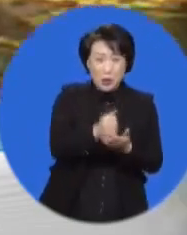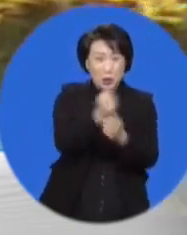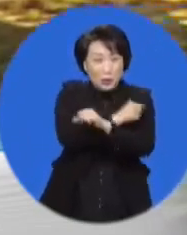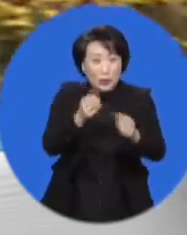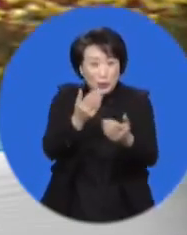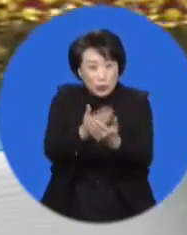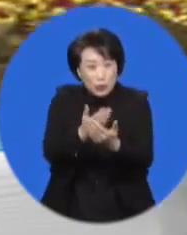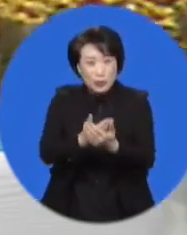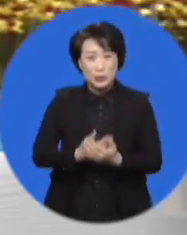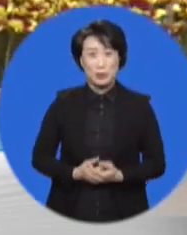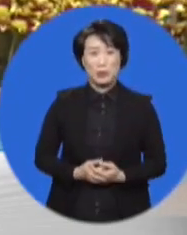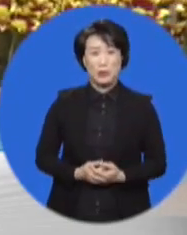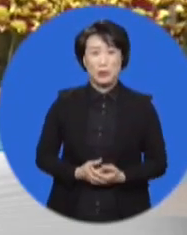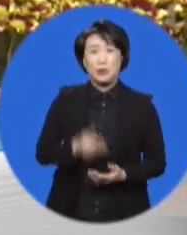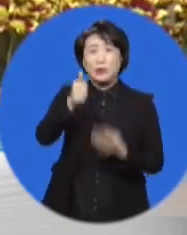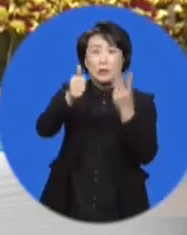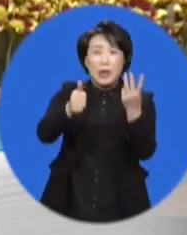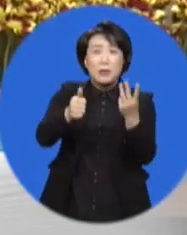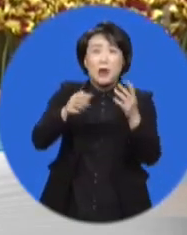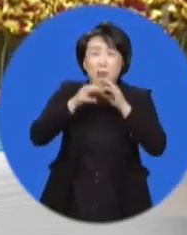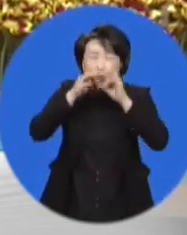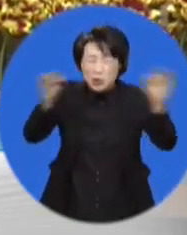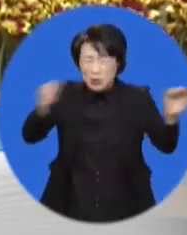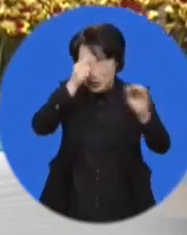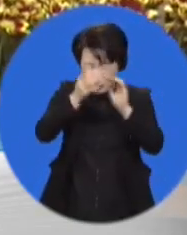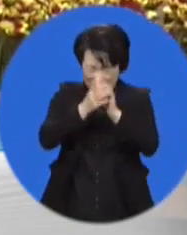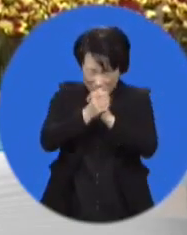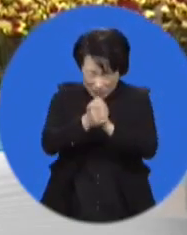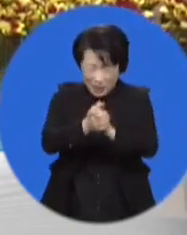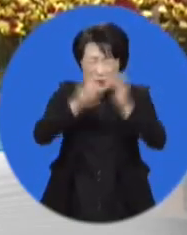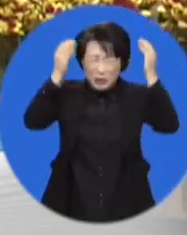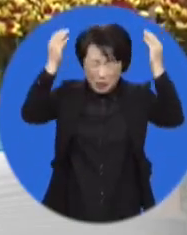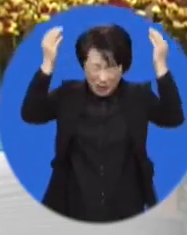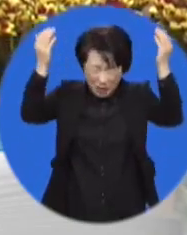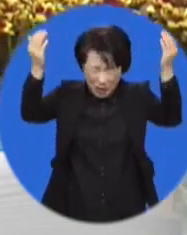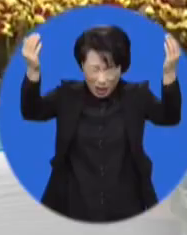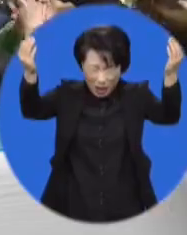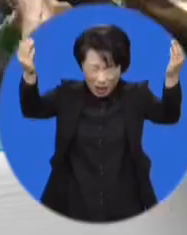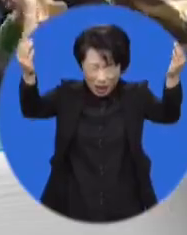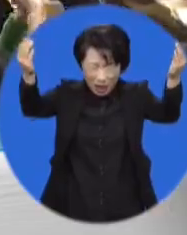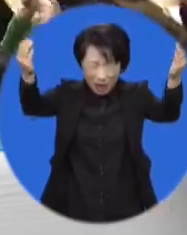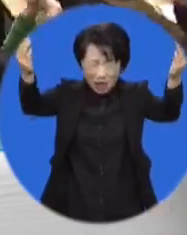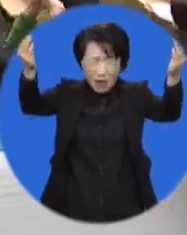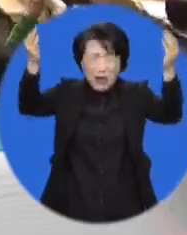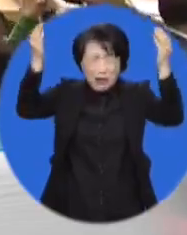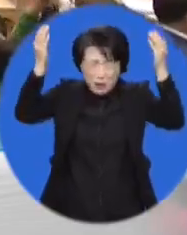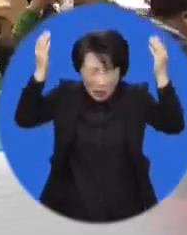용서하소서. 주여 삼창하고 기도합니다. 주여!